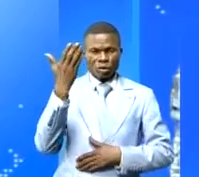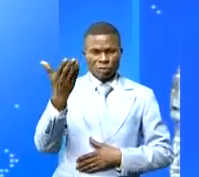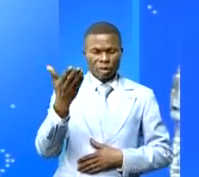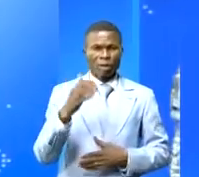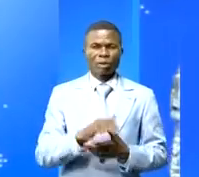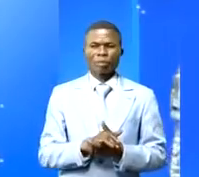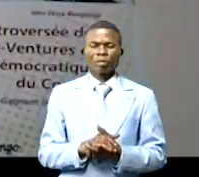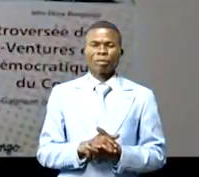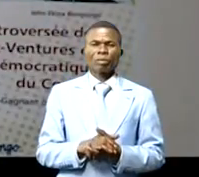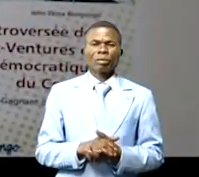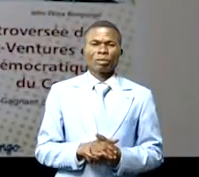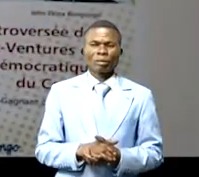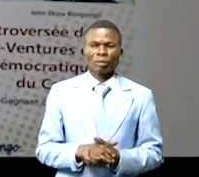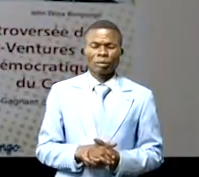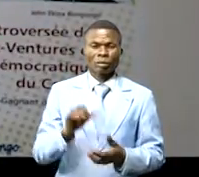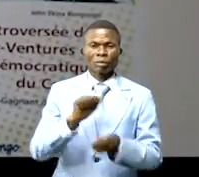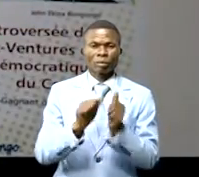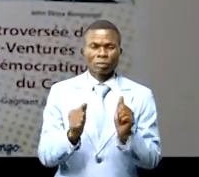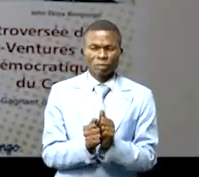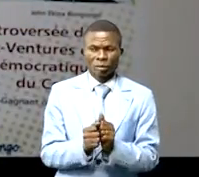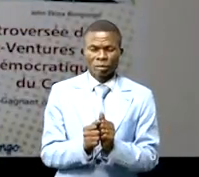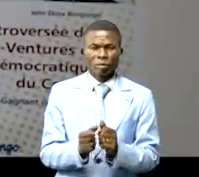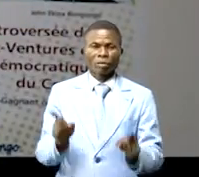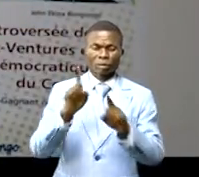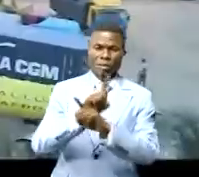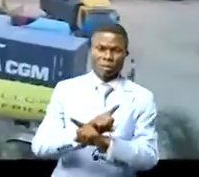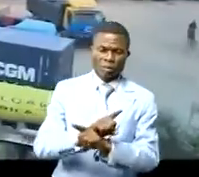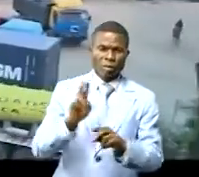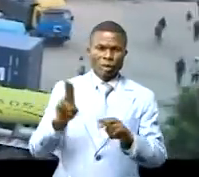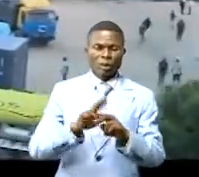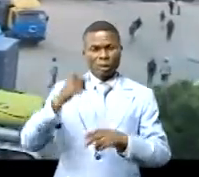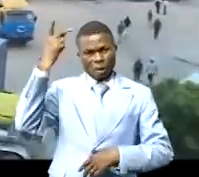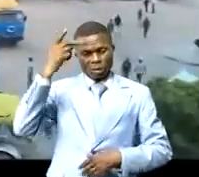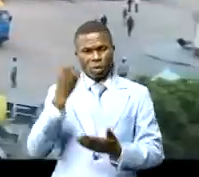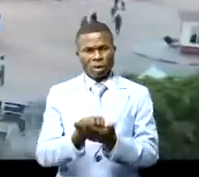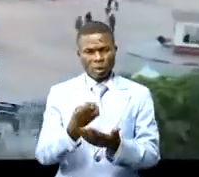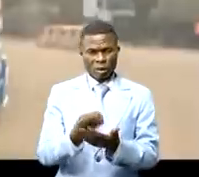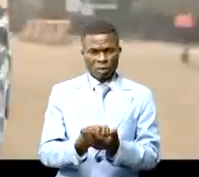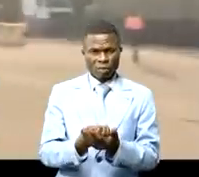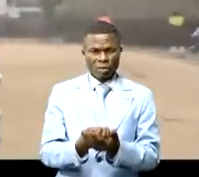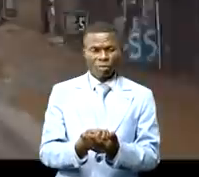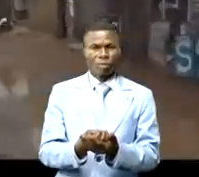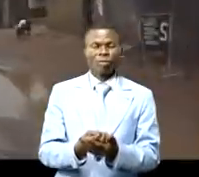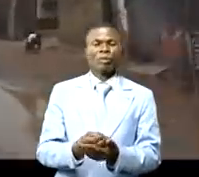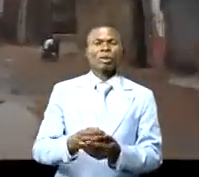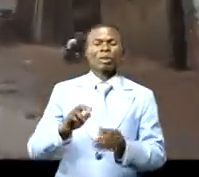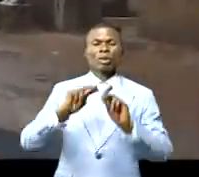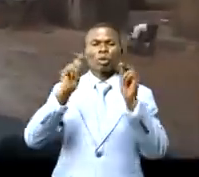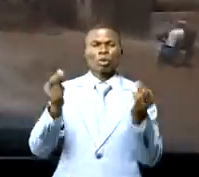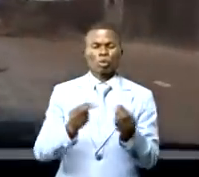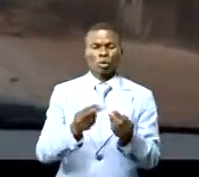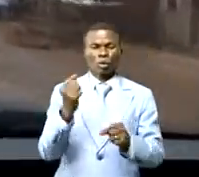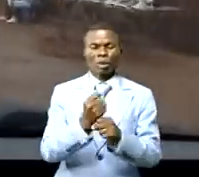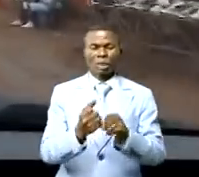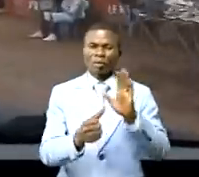Mbouyou-Saïdi. La situation controversée liée à l'application de la politique économique de la jeune venture et de la sous-traitance dans les